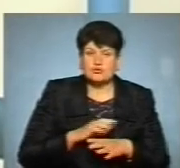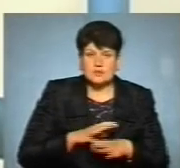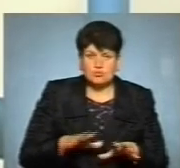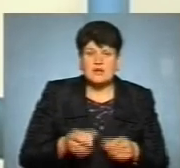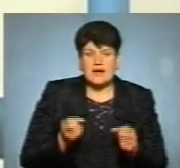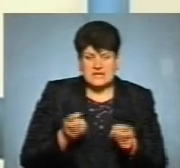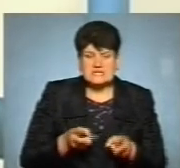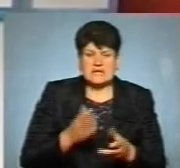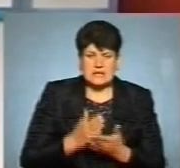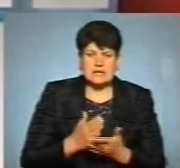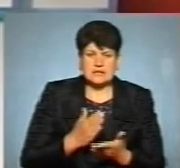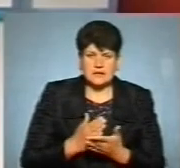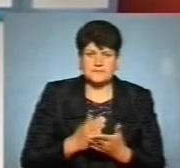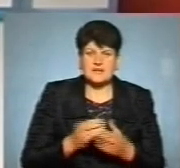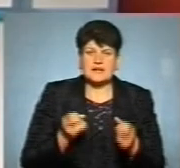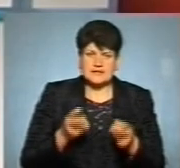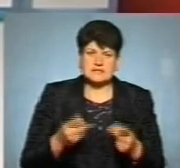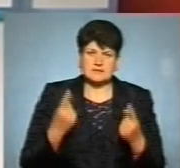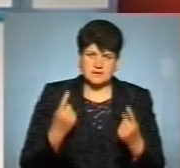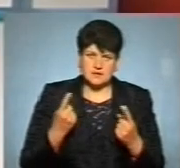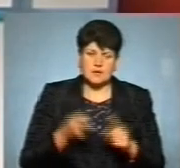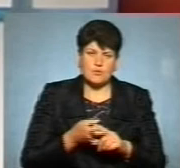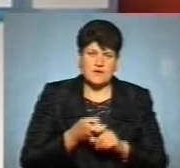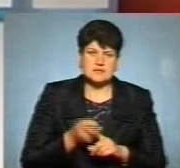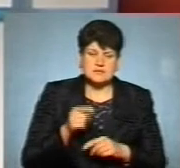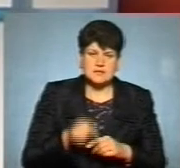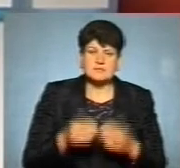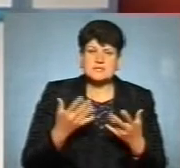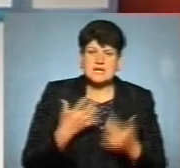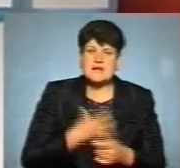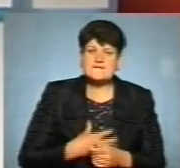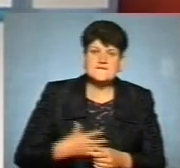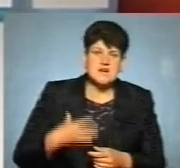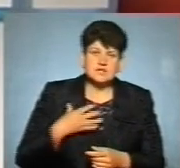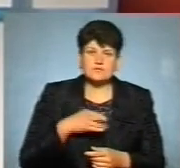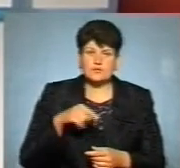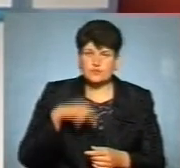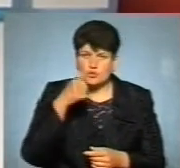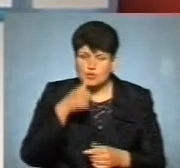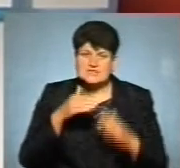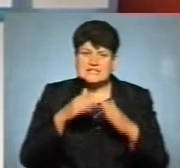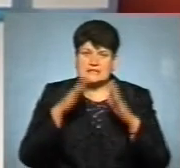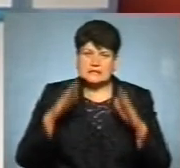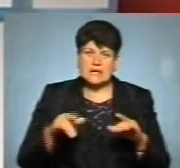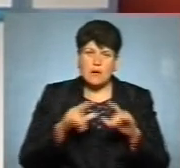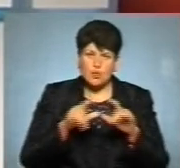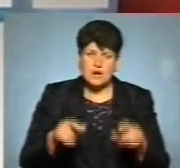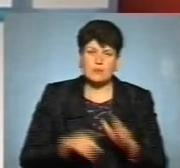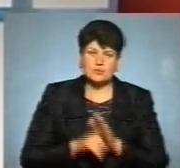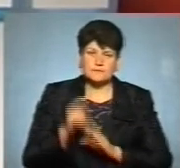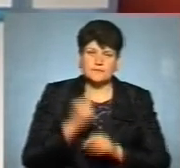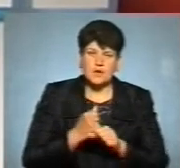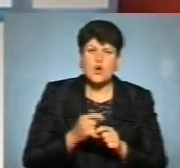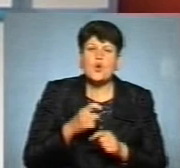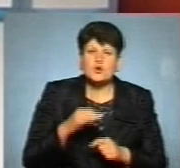ризики є. Тобто ризики досить значні, пов'язані з тим, наскільки важливо, щоб цього року табори все ж таки так, зафункціонували хоча б